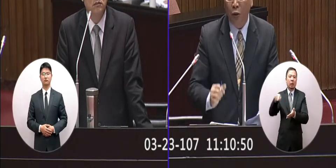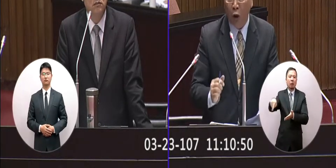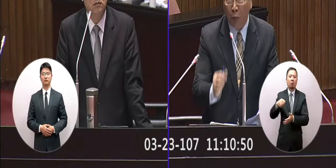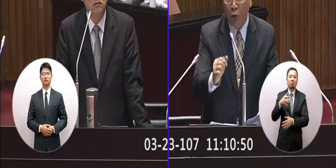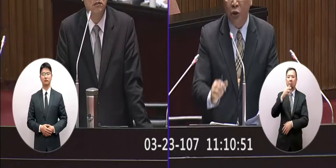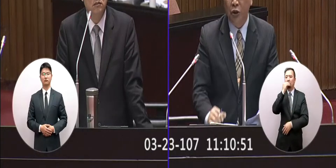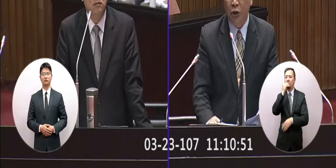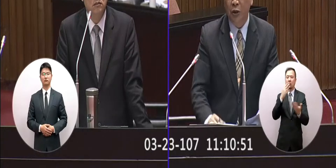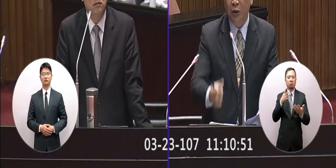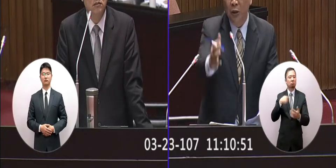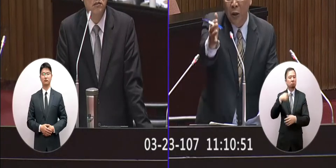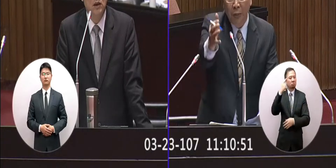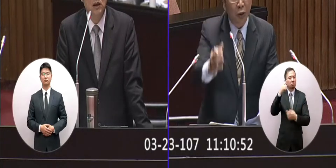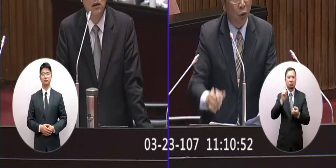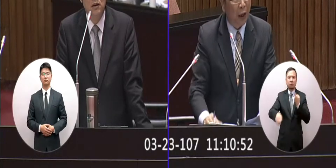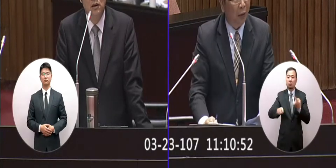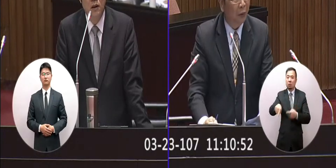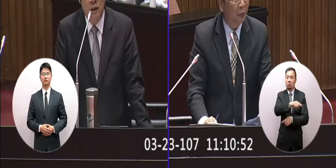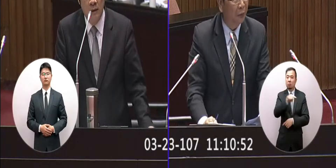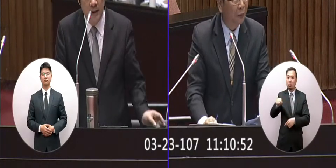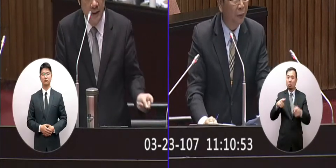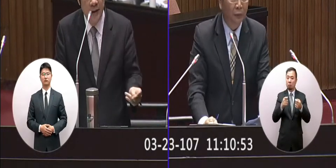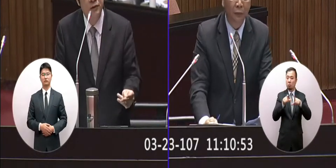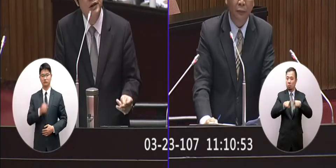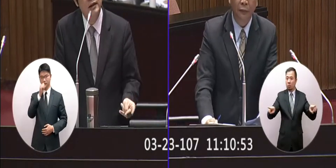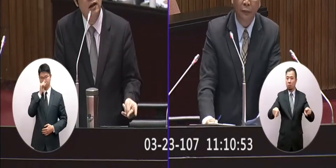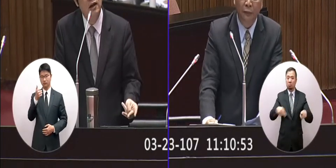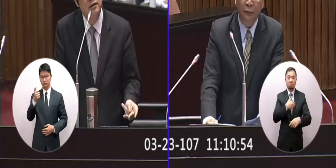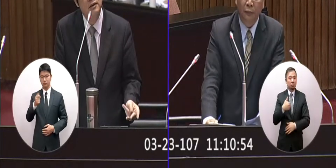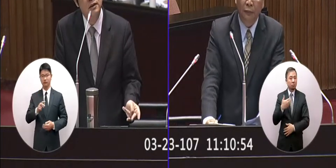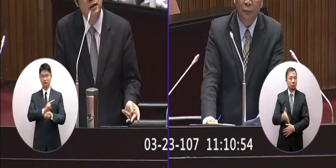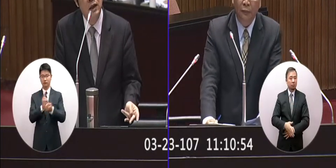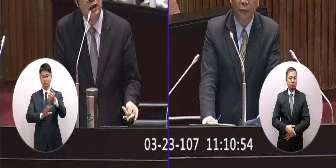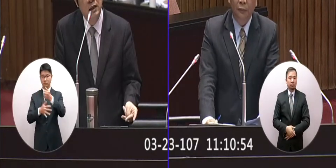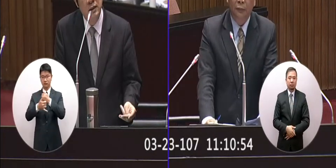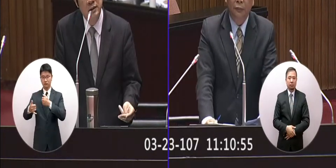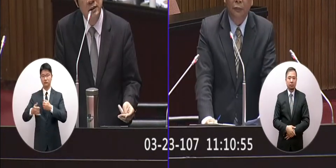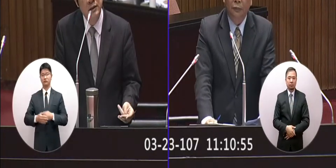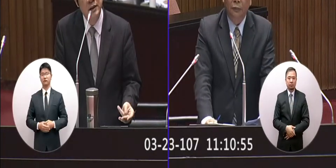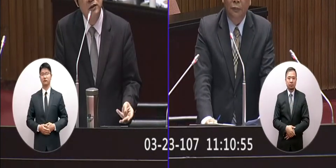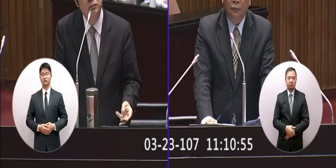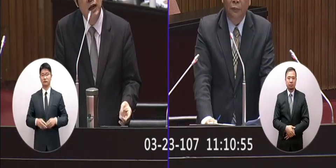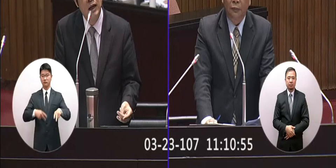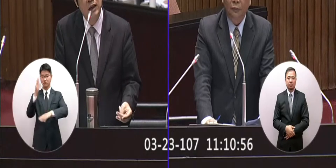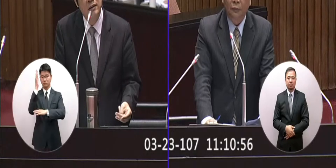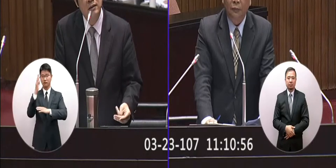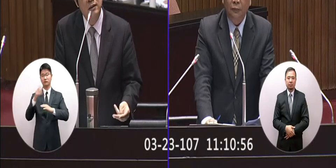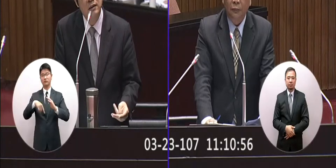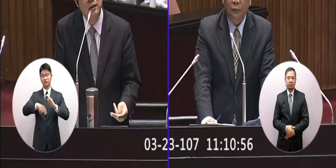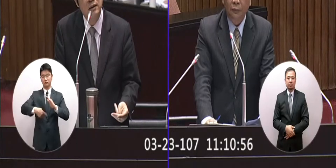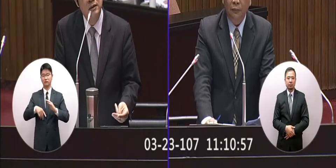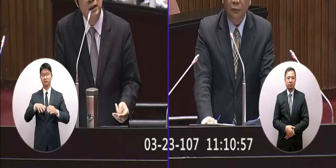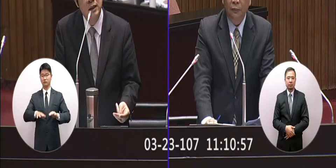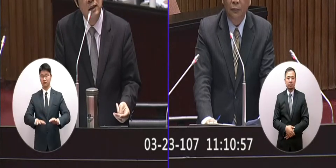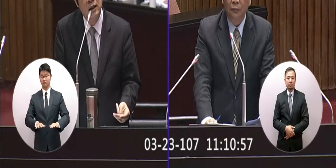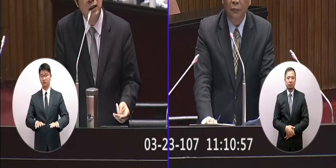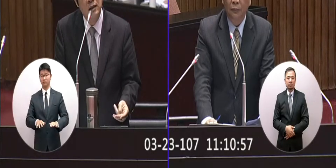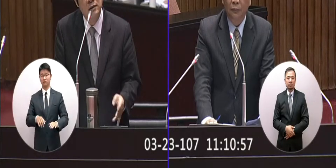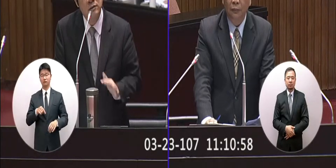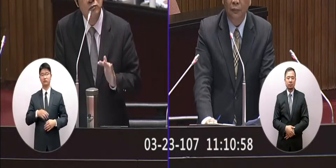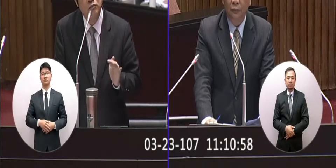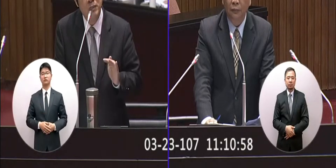性同步实施，能不能做到？ 好，感谢林委员哈。行政院已经把那